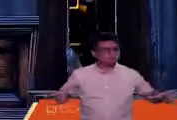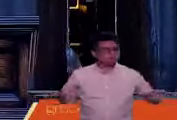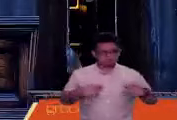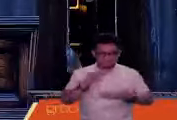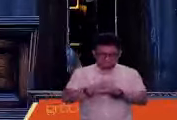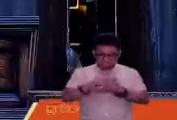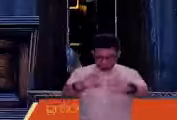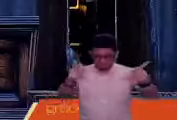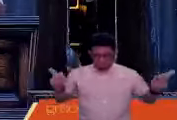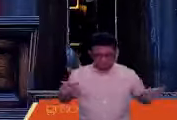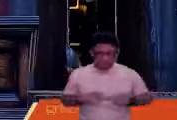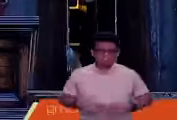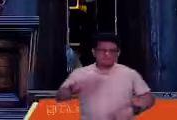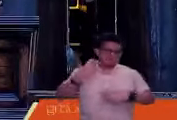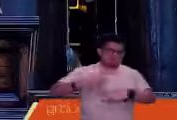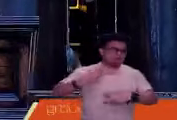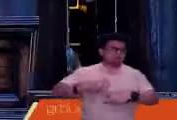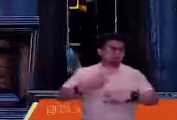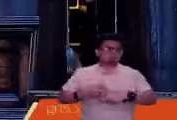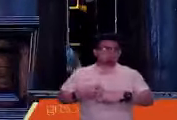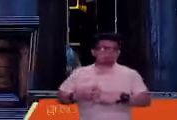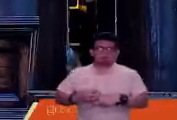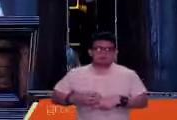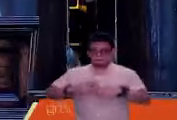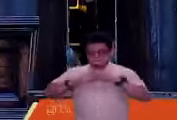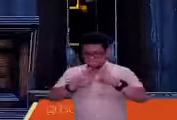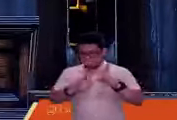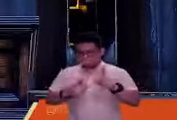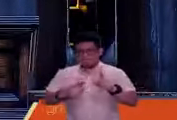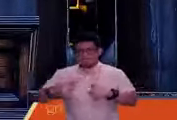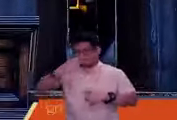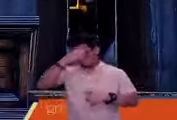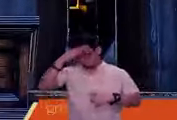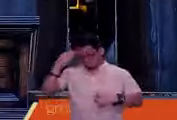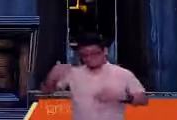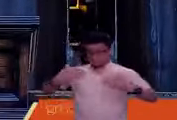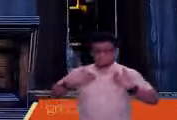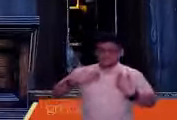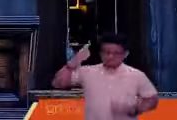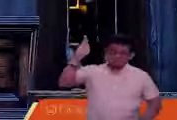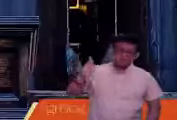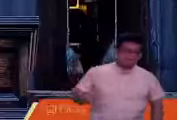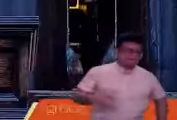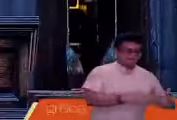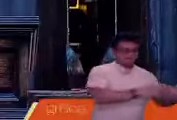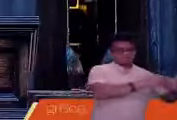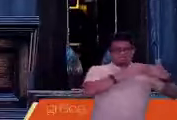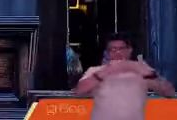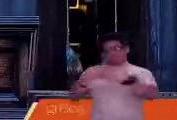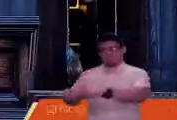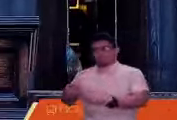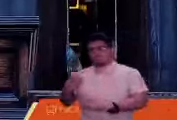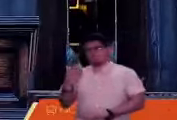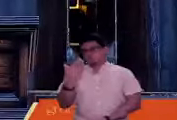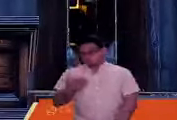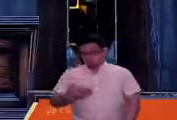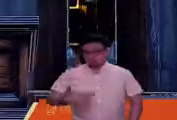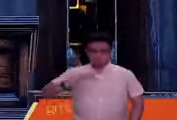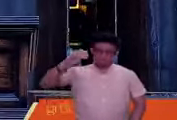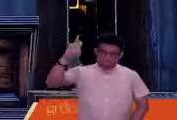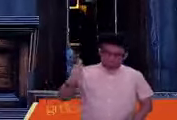Unya, lisod kayo mga kaigsunan, but tungod kay na ay Ginoo nga mi-guide nimo. Unya,